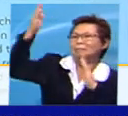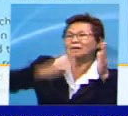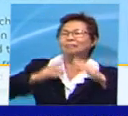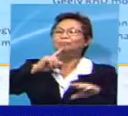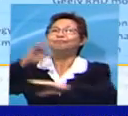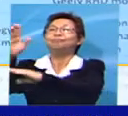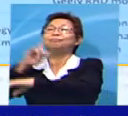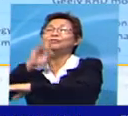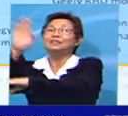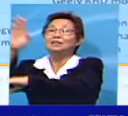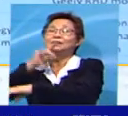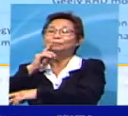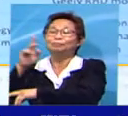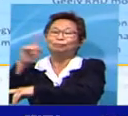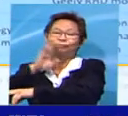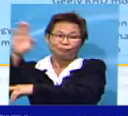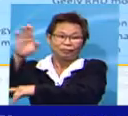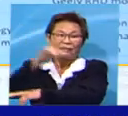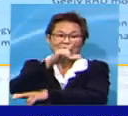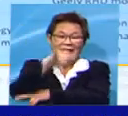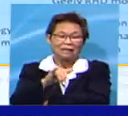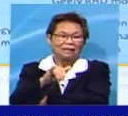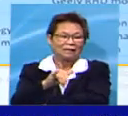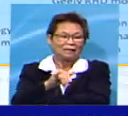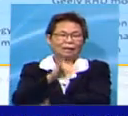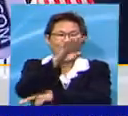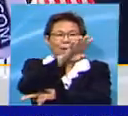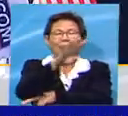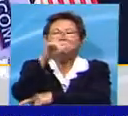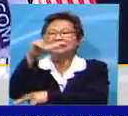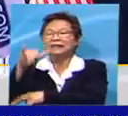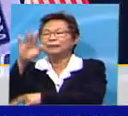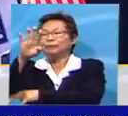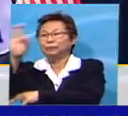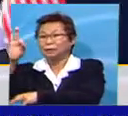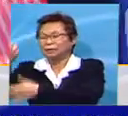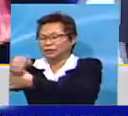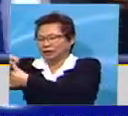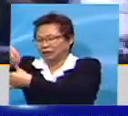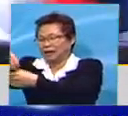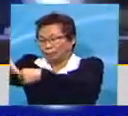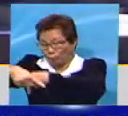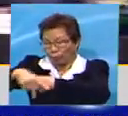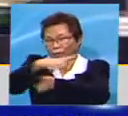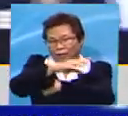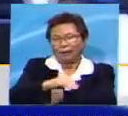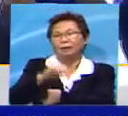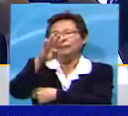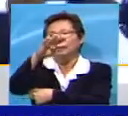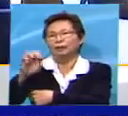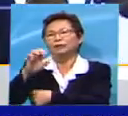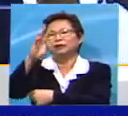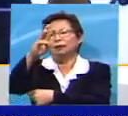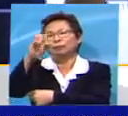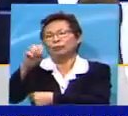menyaksikan J Jang jili holding group China mengambil 49.9% ekuiti dalam Proton holdings berhad bernilai